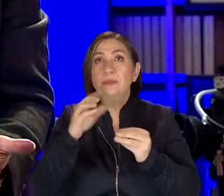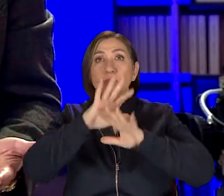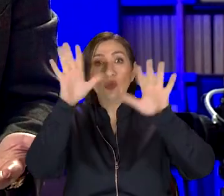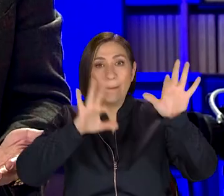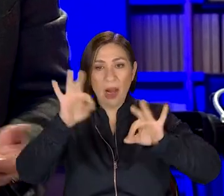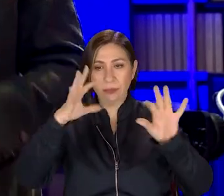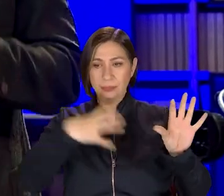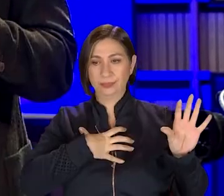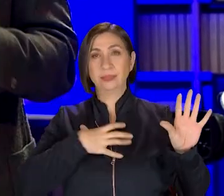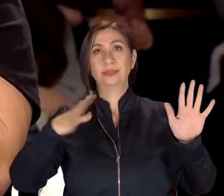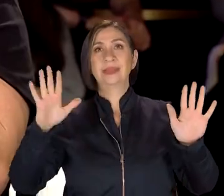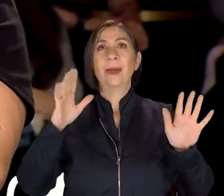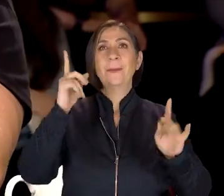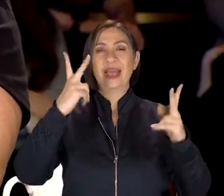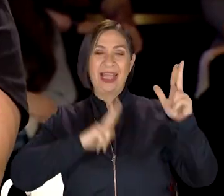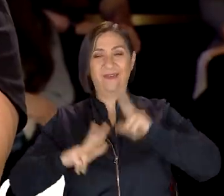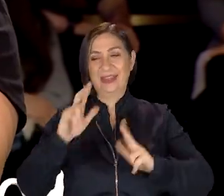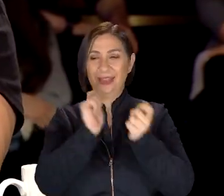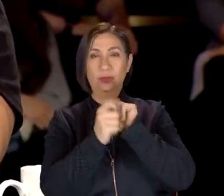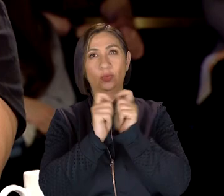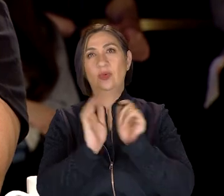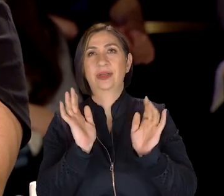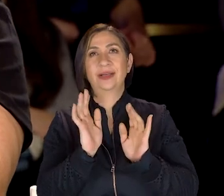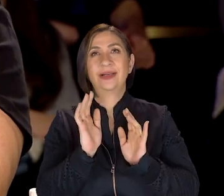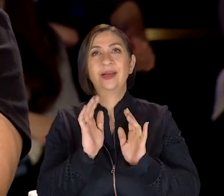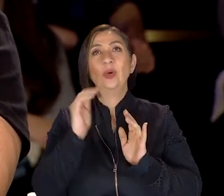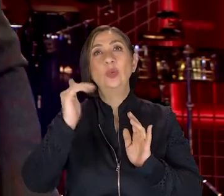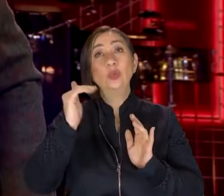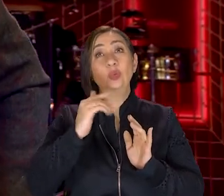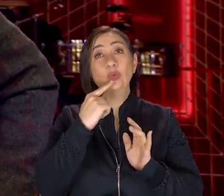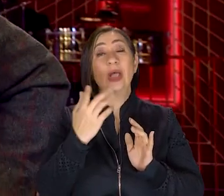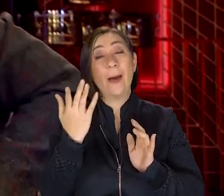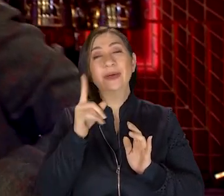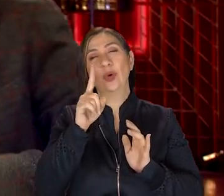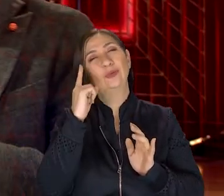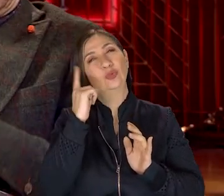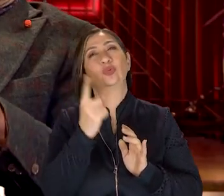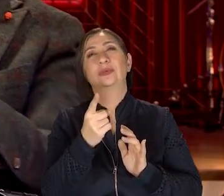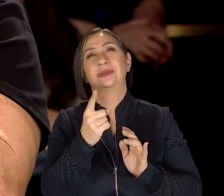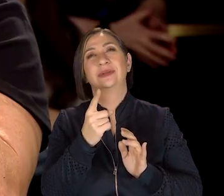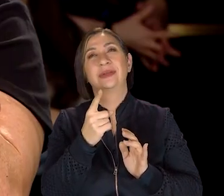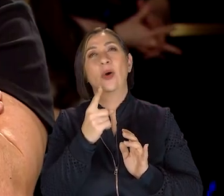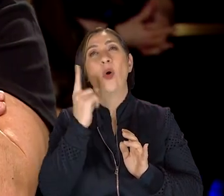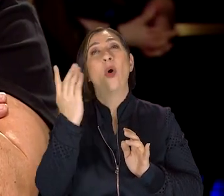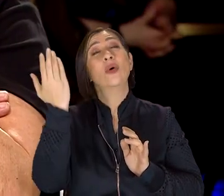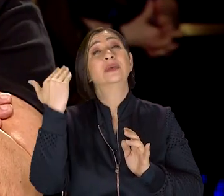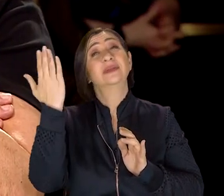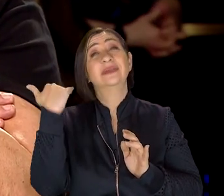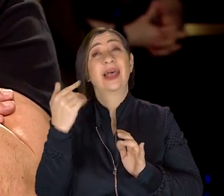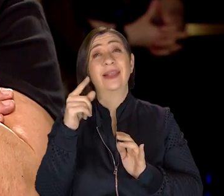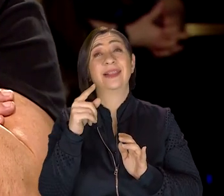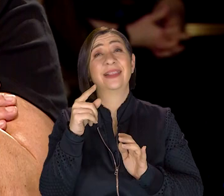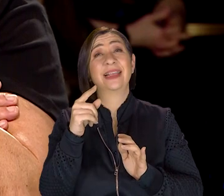planı kaplıyorsun. Ama bir bak, arada entari değiştiriyorsun. Tamam bak ucuz plan diyorsun ama bir de şu açıdan düşün abi. O zamanlar diyorum